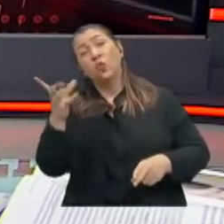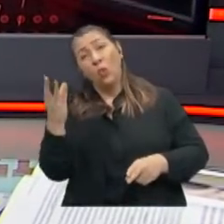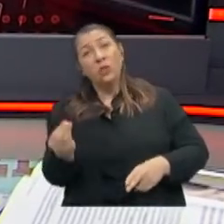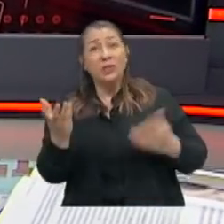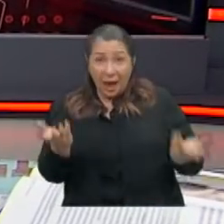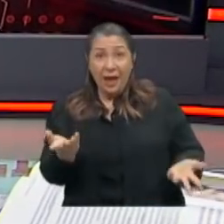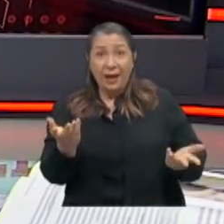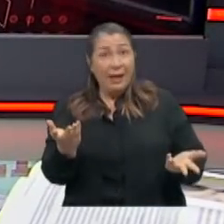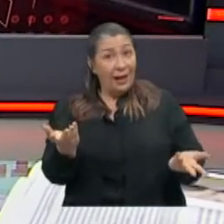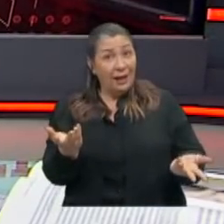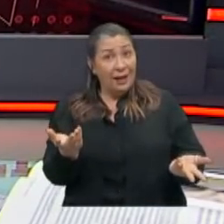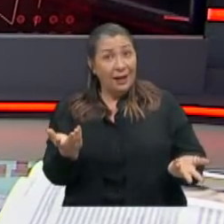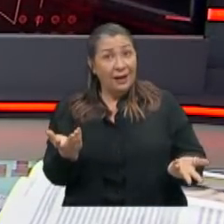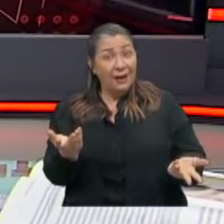da